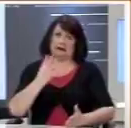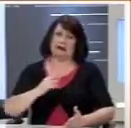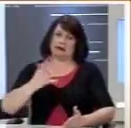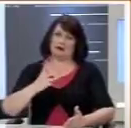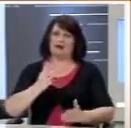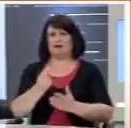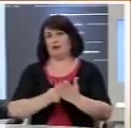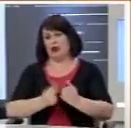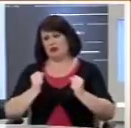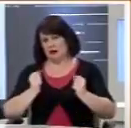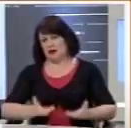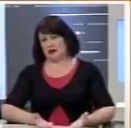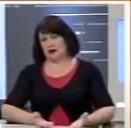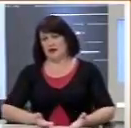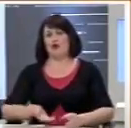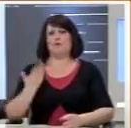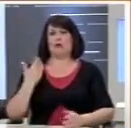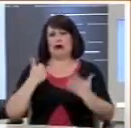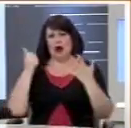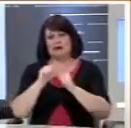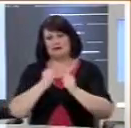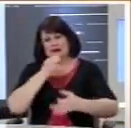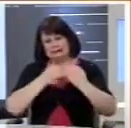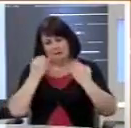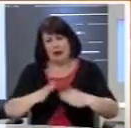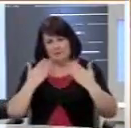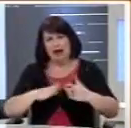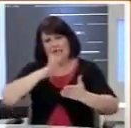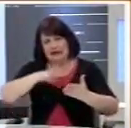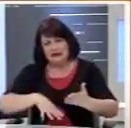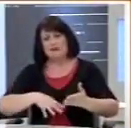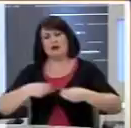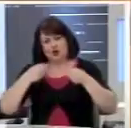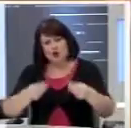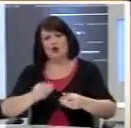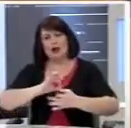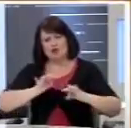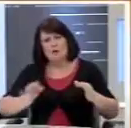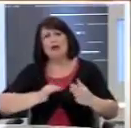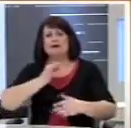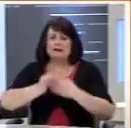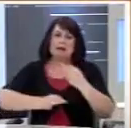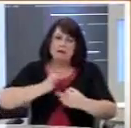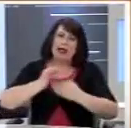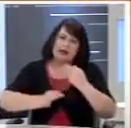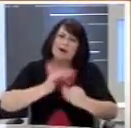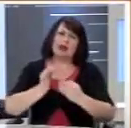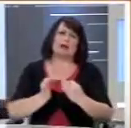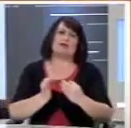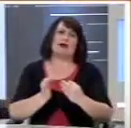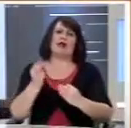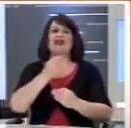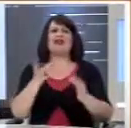φορά. Έγινε αυτή η συζήτηση πριν από 6 μήνες, είχαμε κείμενο, το αναλυτικά εξηγεί για το κομμάτι